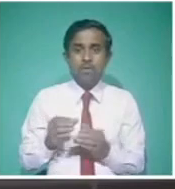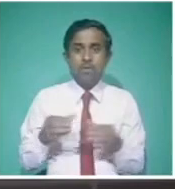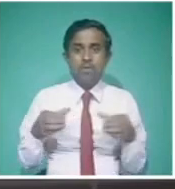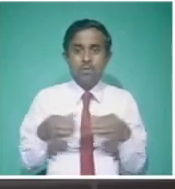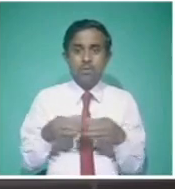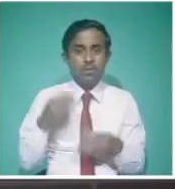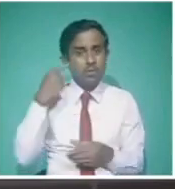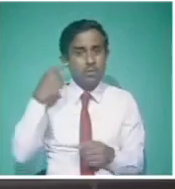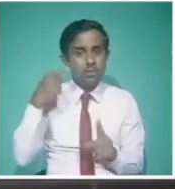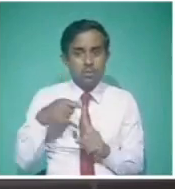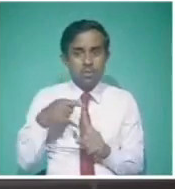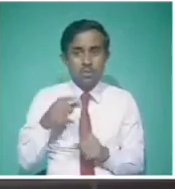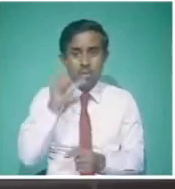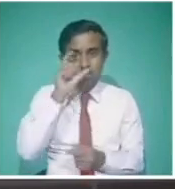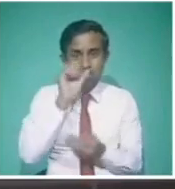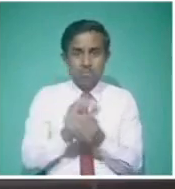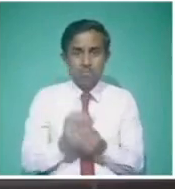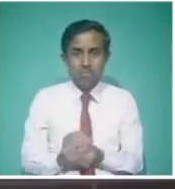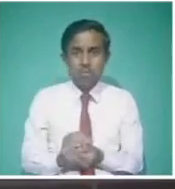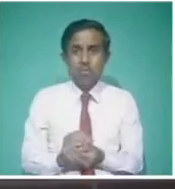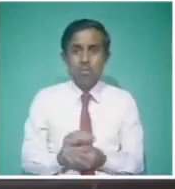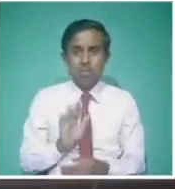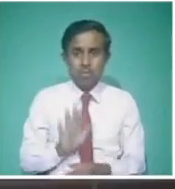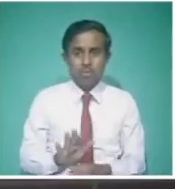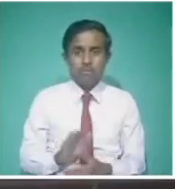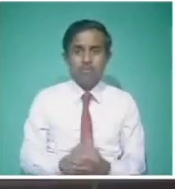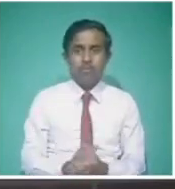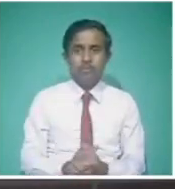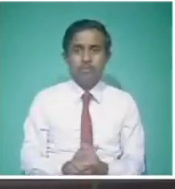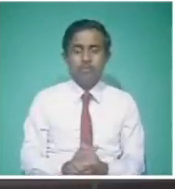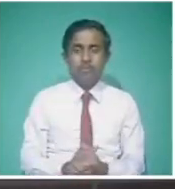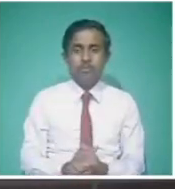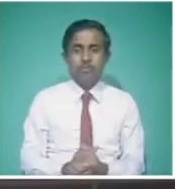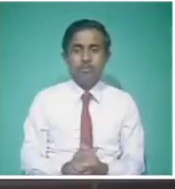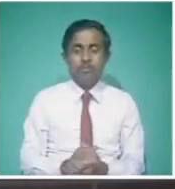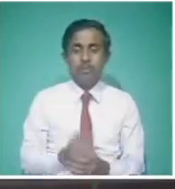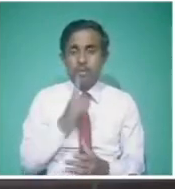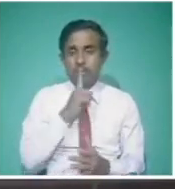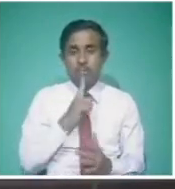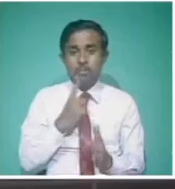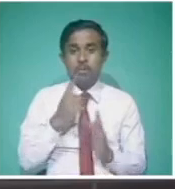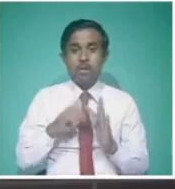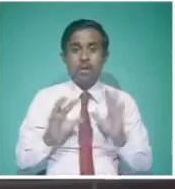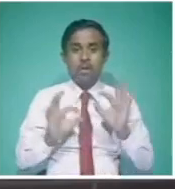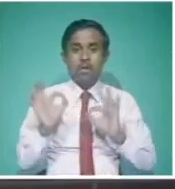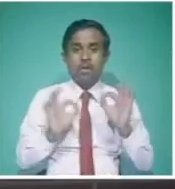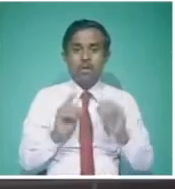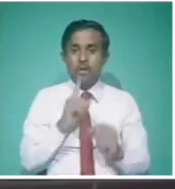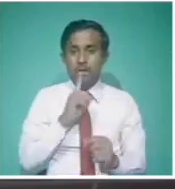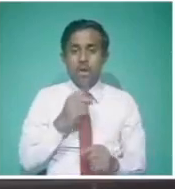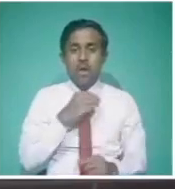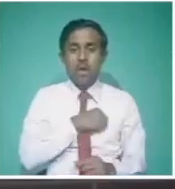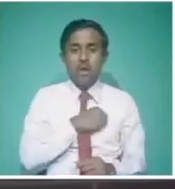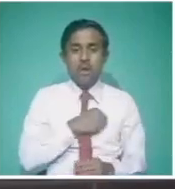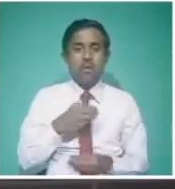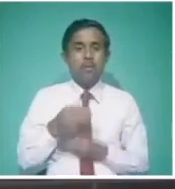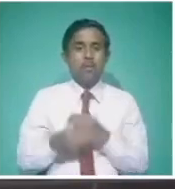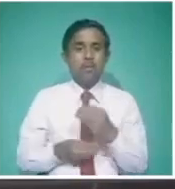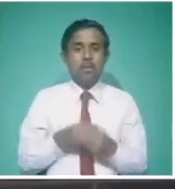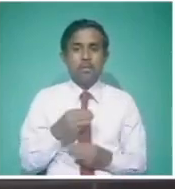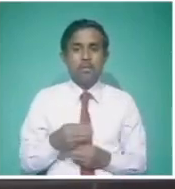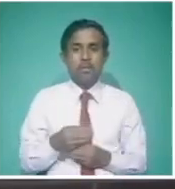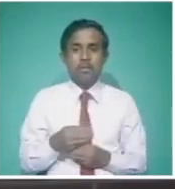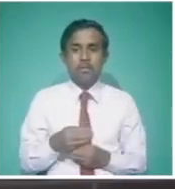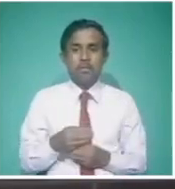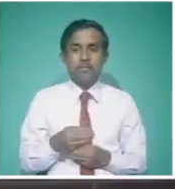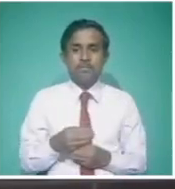පිළිබඳව අපි විශේෂ අවධානය යොමු කරන්න ඕනේ. විශේෂයෙන්ම රක්ෂණ සංස්ථාව කියන්නේ ලාභ ලබන ආයතනය.